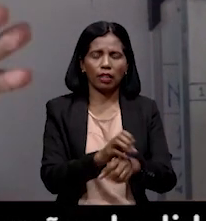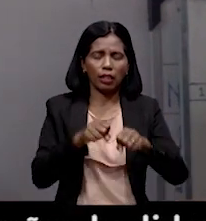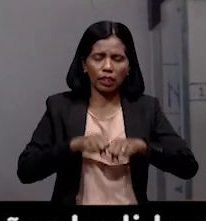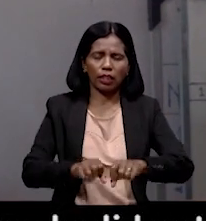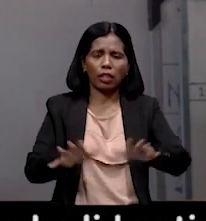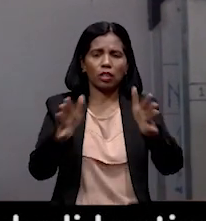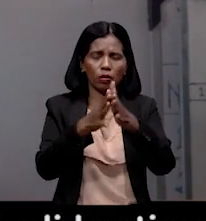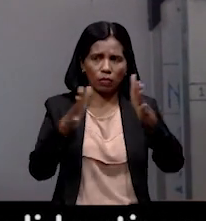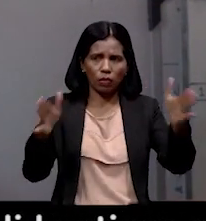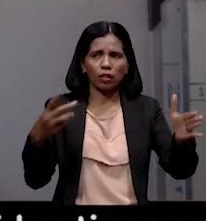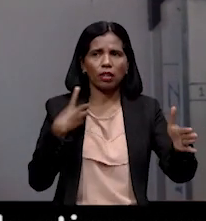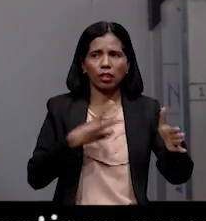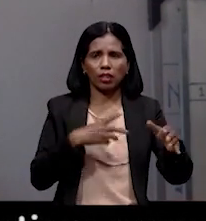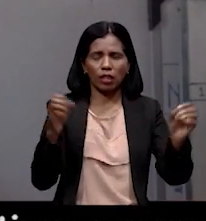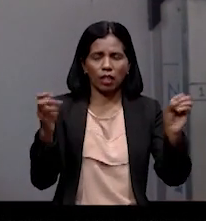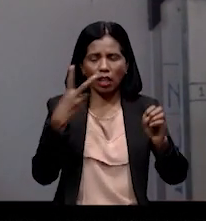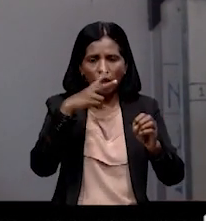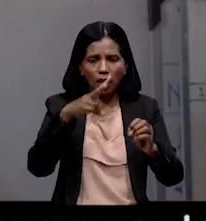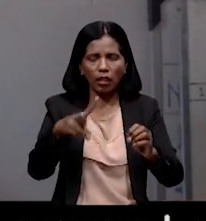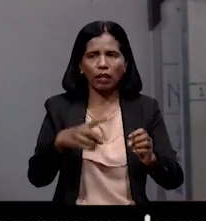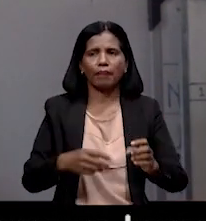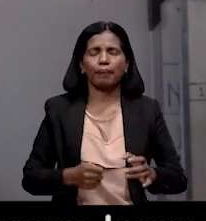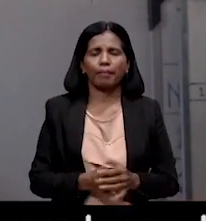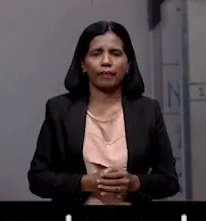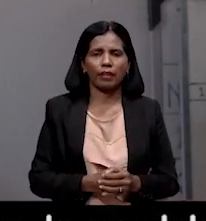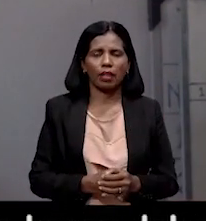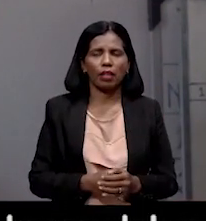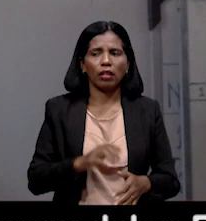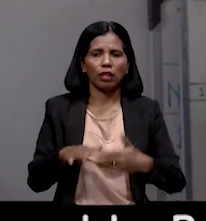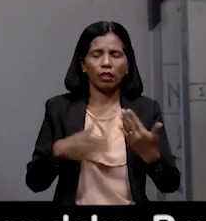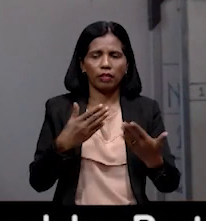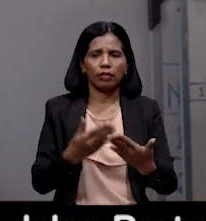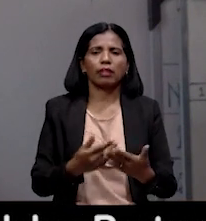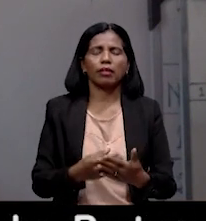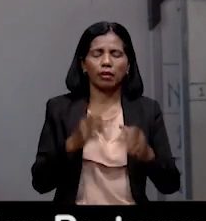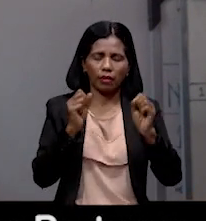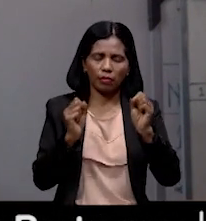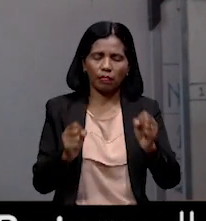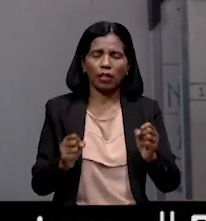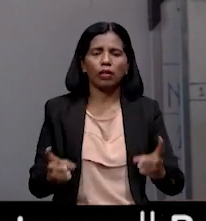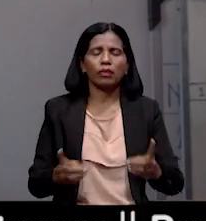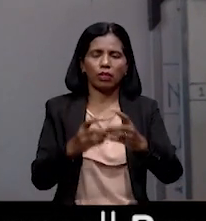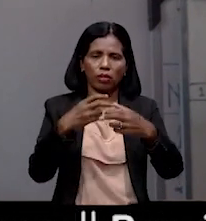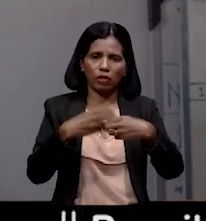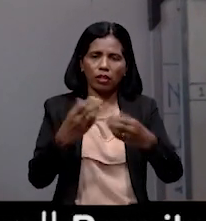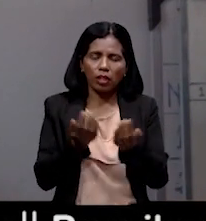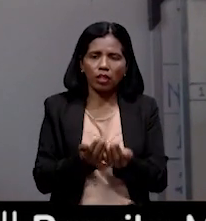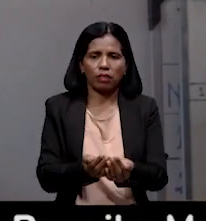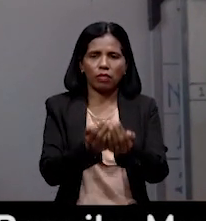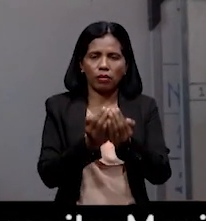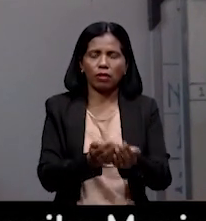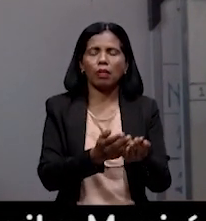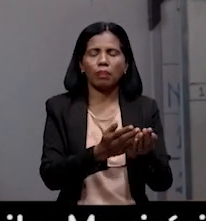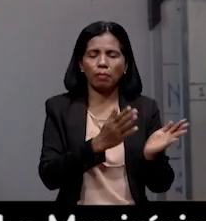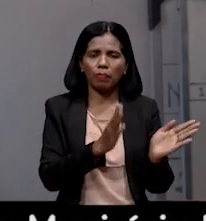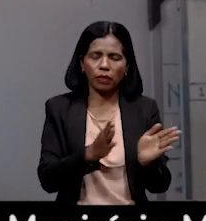it lahare ho matang iha li tasilara antau. Bosen ne dal rumah ne bel afeita ba iha ro nini ambe prosesu saino